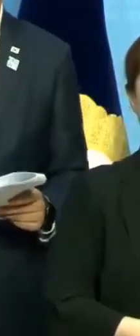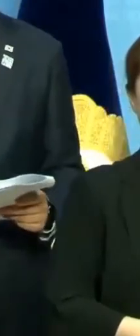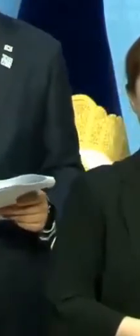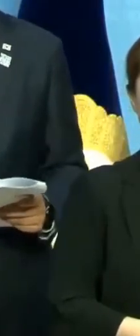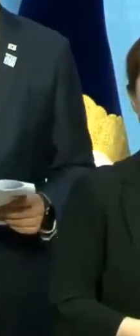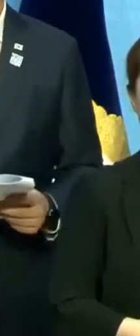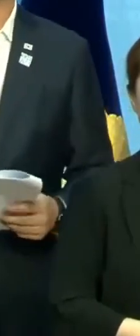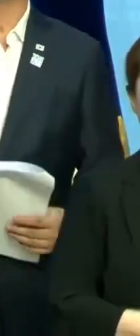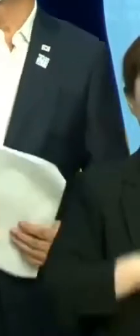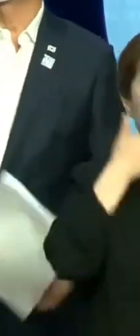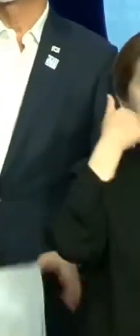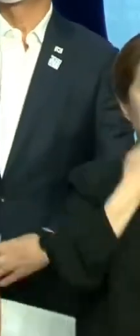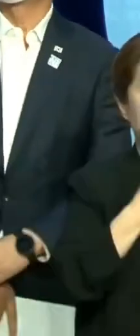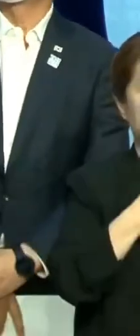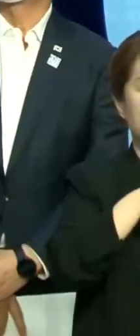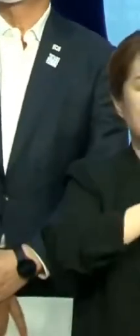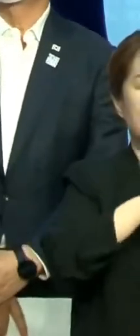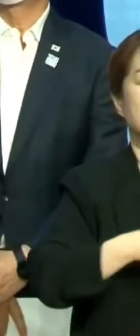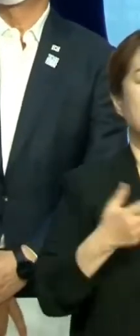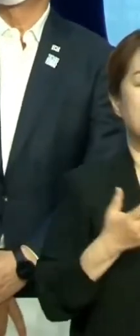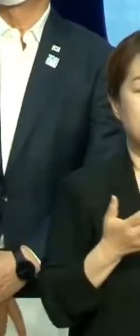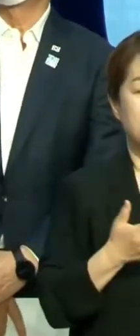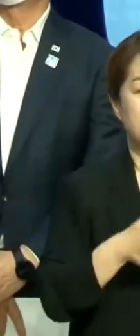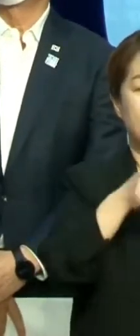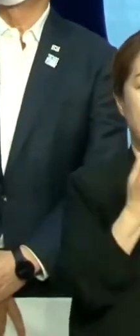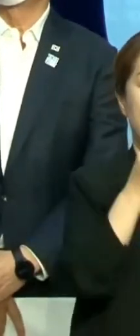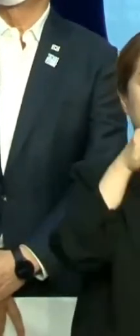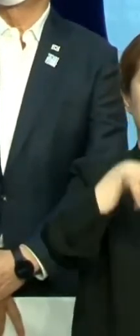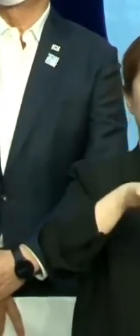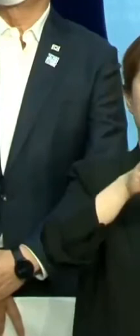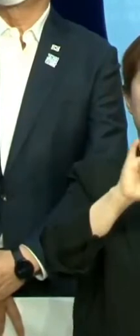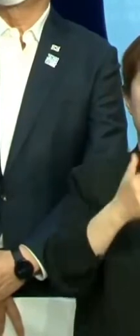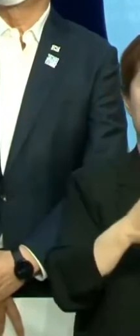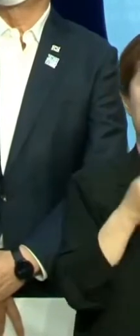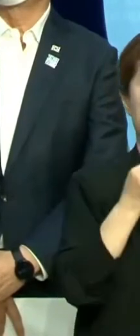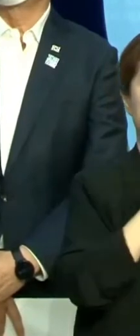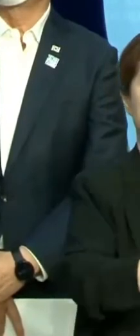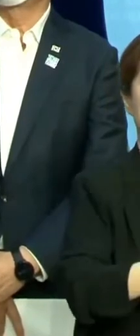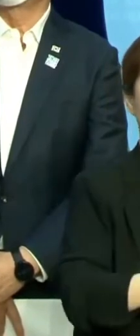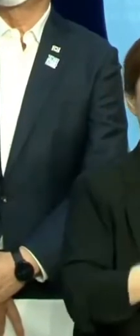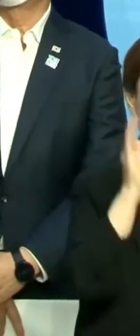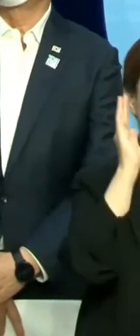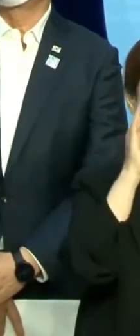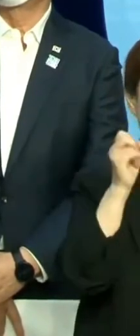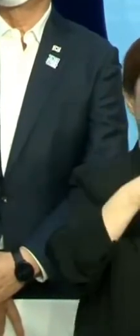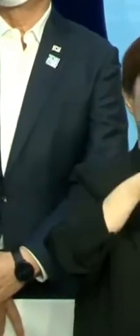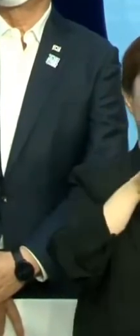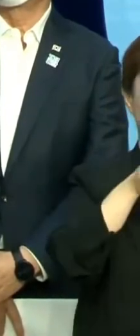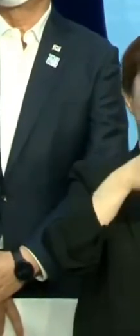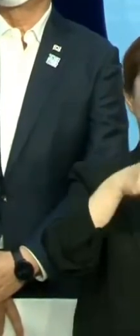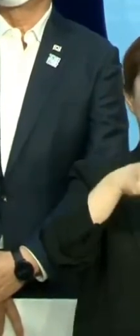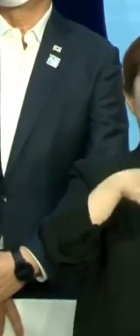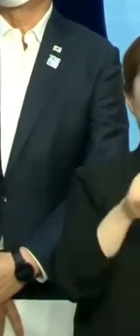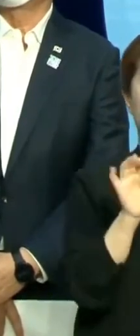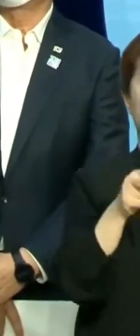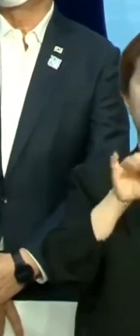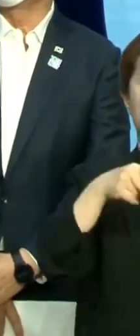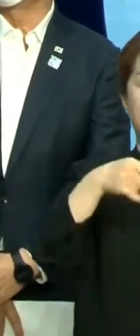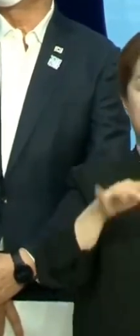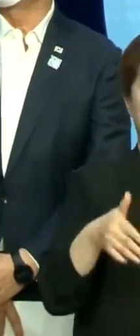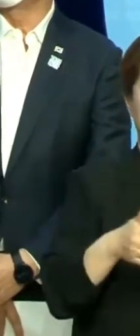네, 누구보다 가슴이 아프실 고유민 선수의 어머니의 발언과 성용길 의원의 발언이